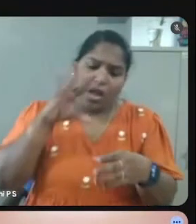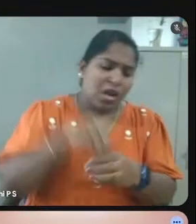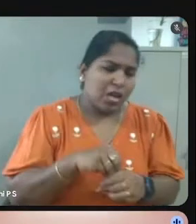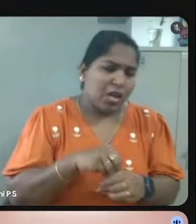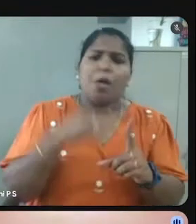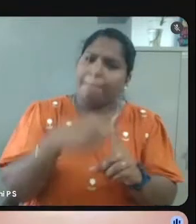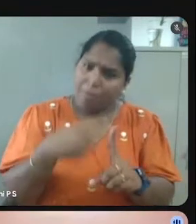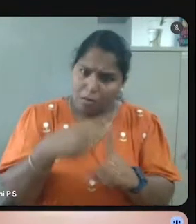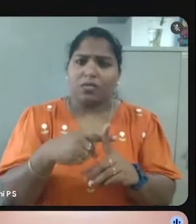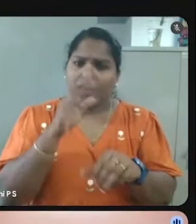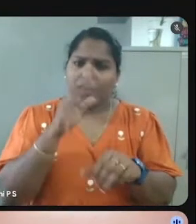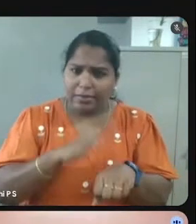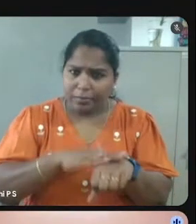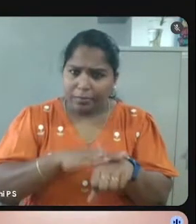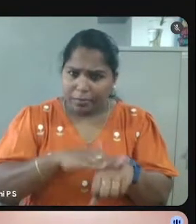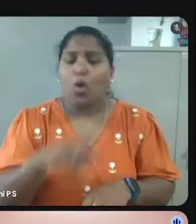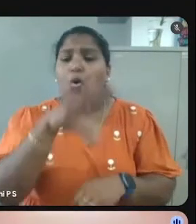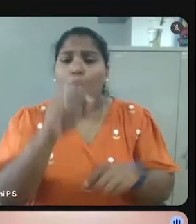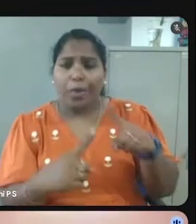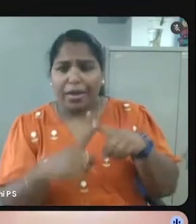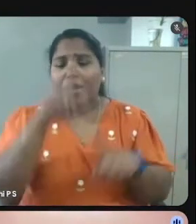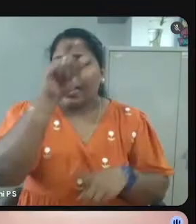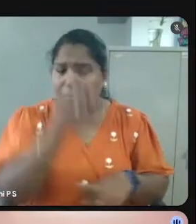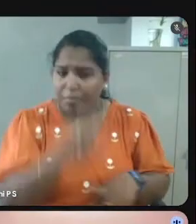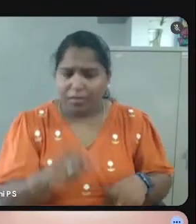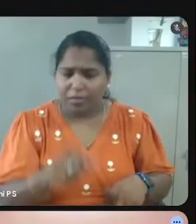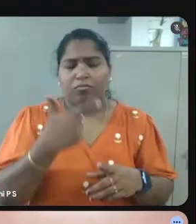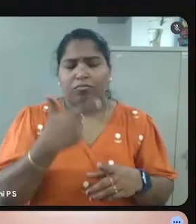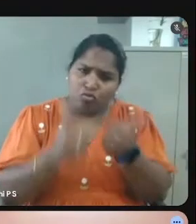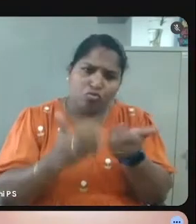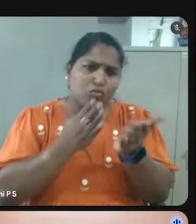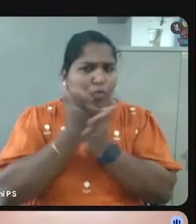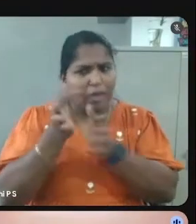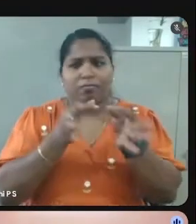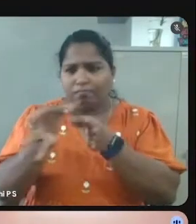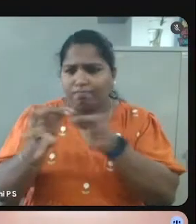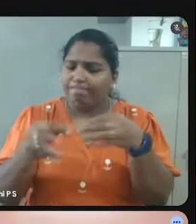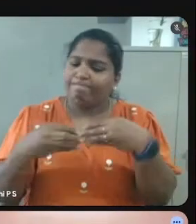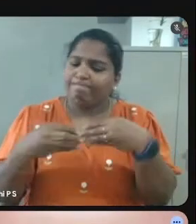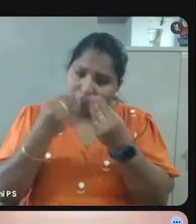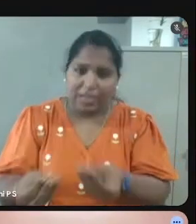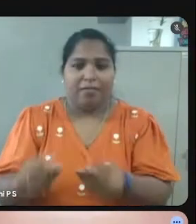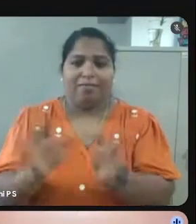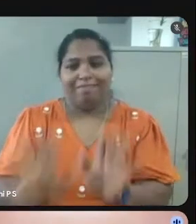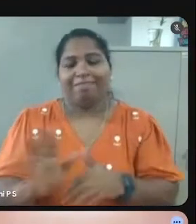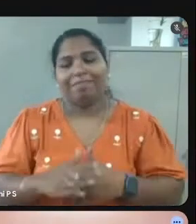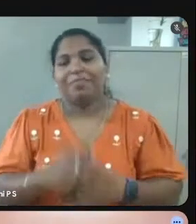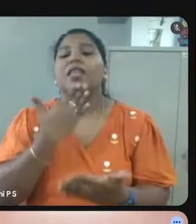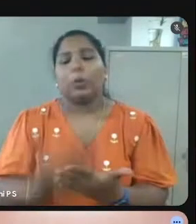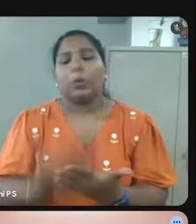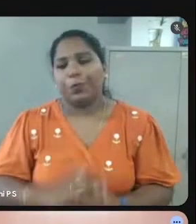ആണ്. ഓക്യുപേഷണൽ തെറപ്പിസ്റ്റ് ആണ് ഈ കാര്യങ്ങൾ കുറച്ച് നന്നായിട്ട് അഡ്രസ് ചെയ്യാൻ സാധിക്കും. താങ്ക്